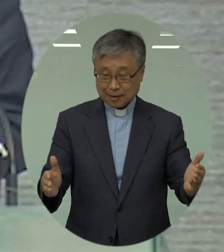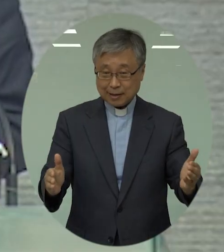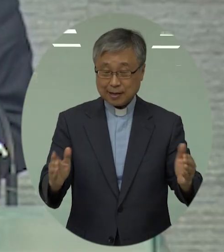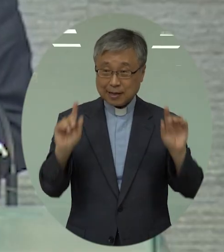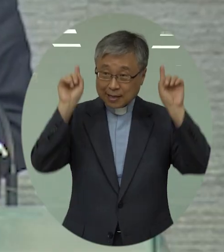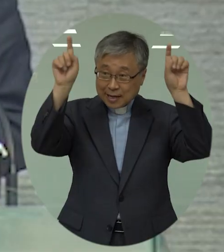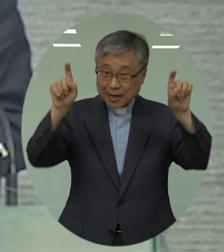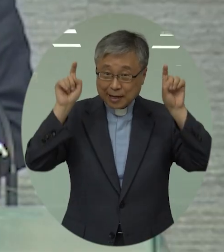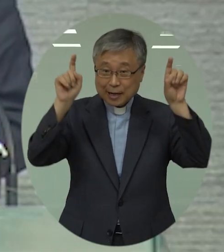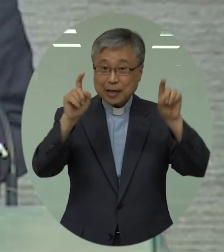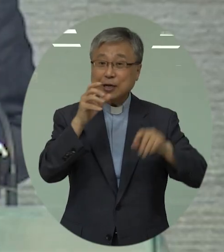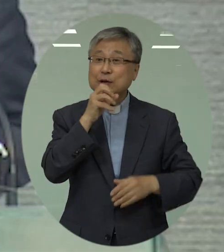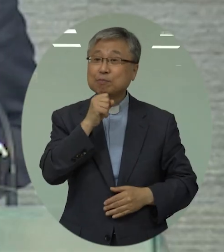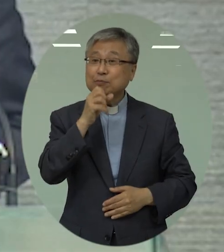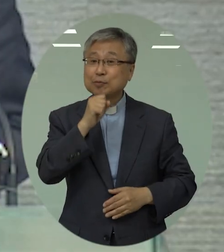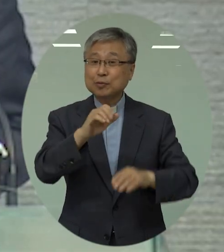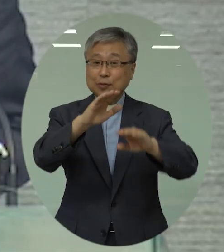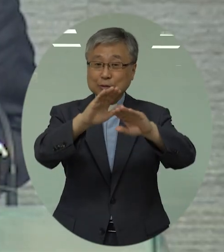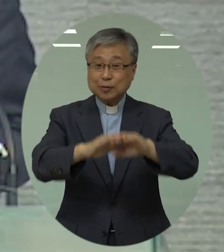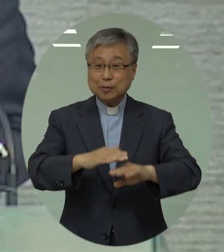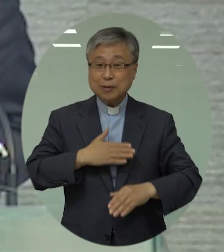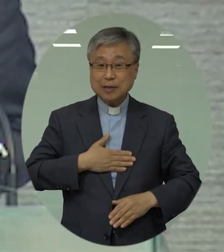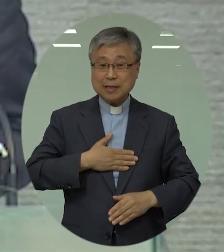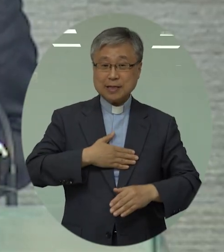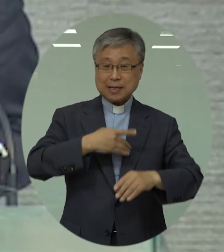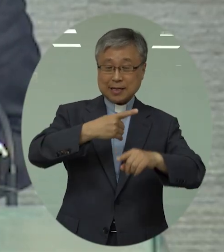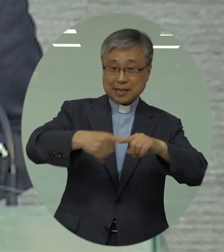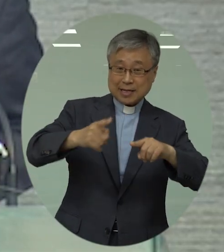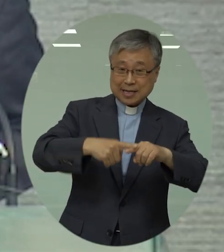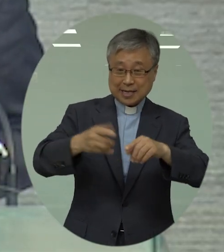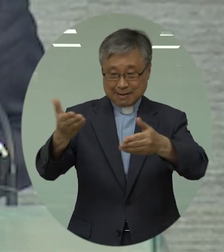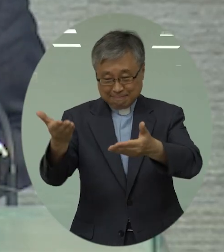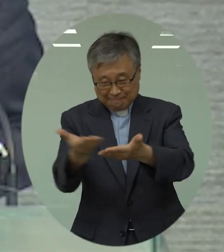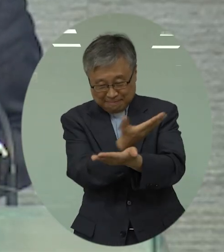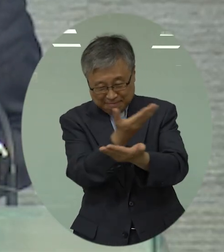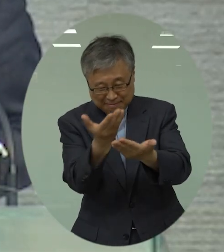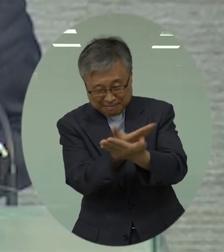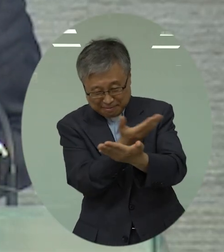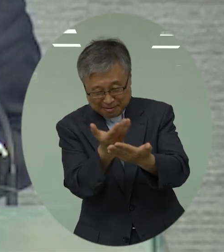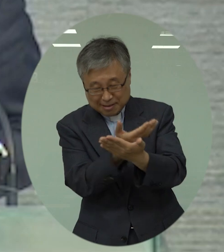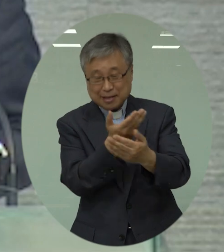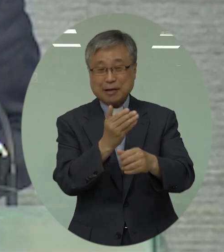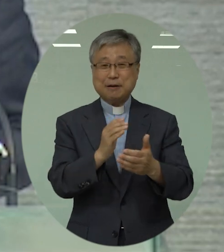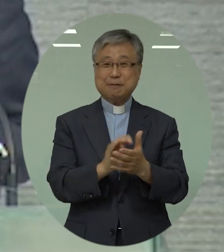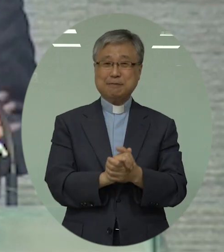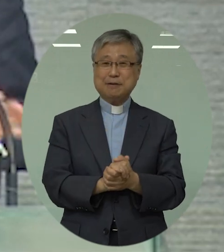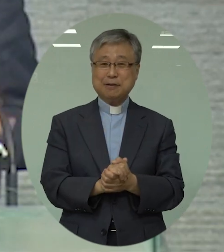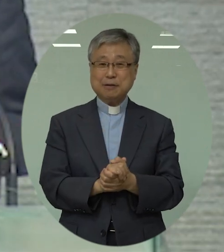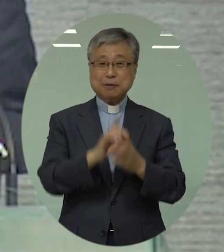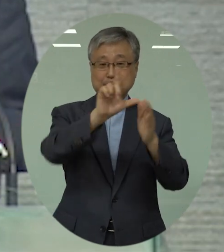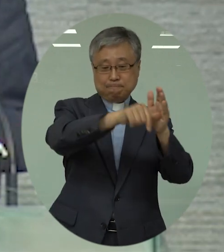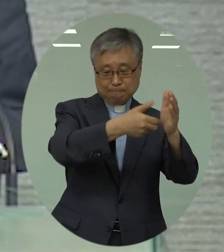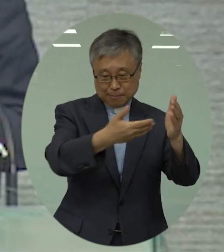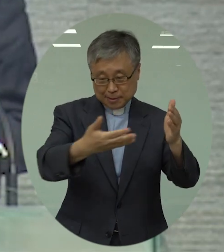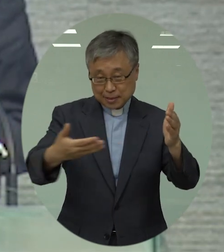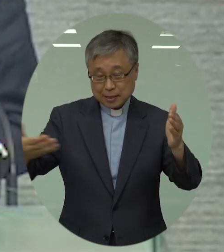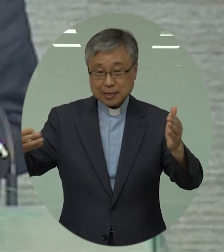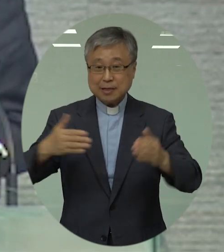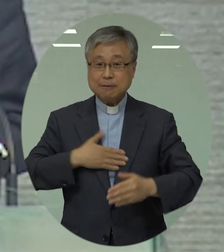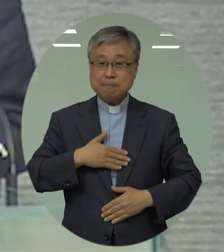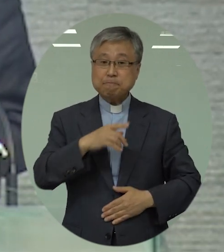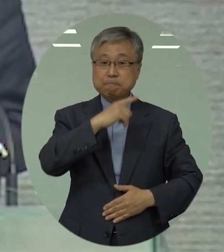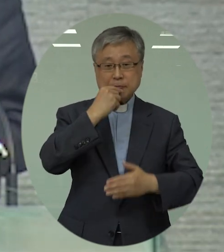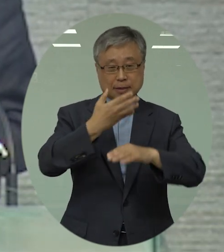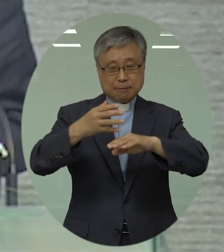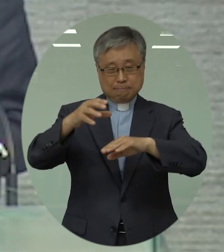양이나 염소를 놓고 이렇게 칼로 가르죠. 각을 뜬다 이렇게 말하지 않습니다. 시간이 흘러가면 응고가 돼요,